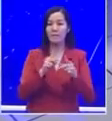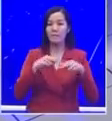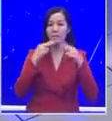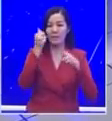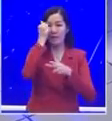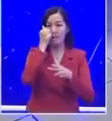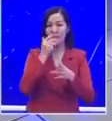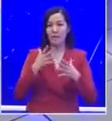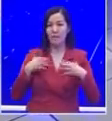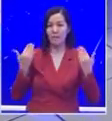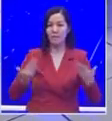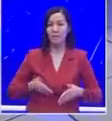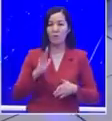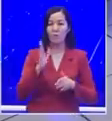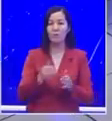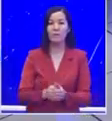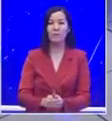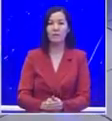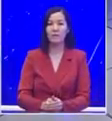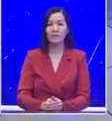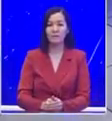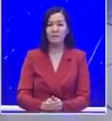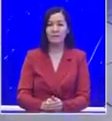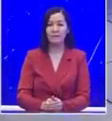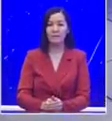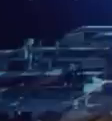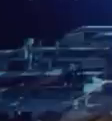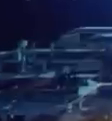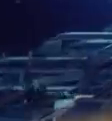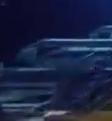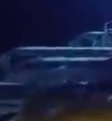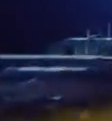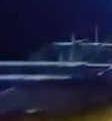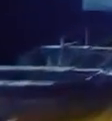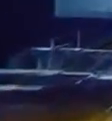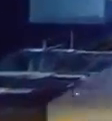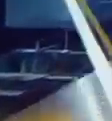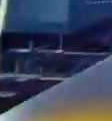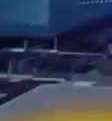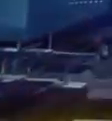рахмет. Келесі эфирде жүздескенше аман сау болыңыздар.